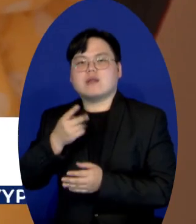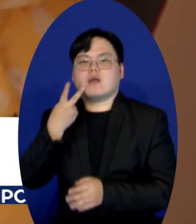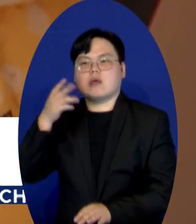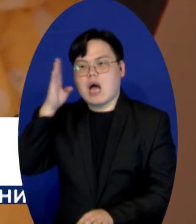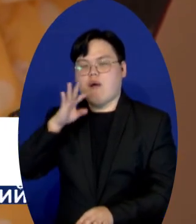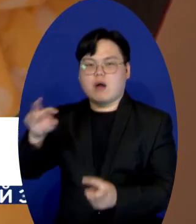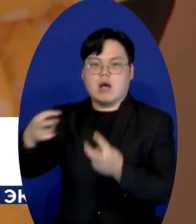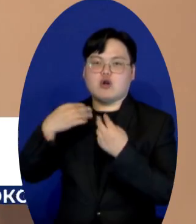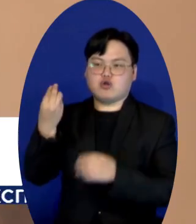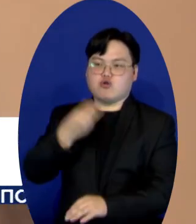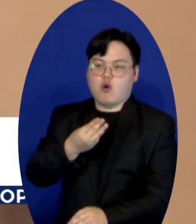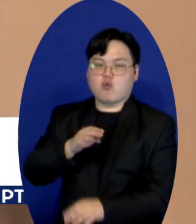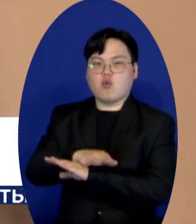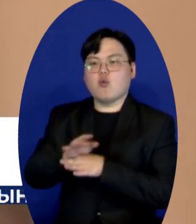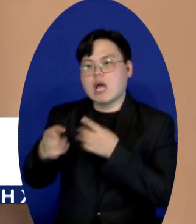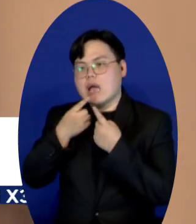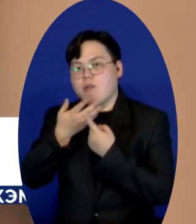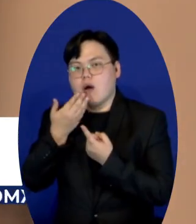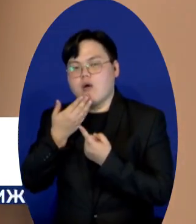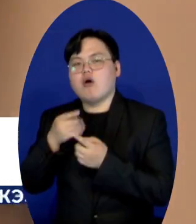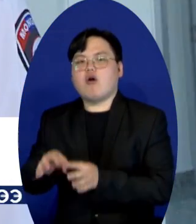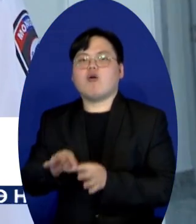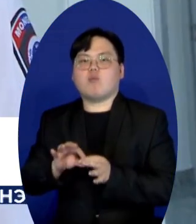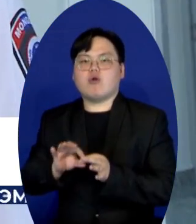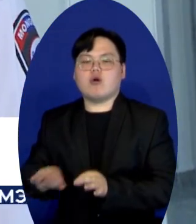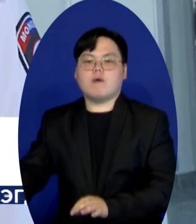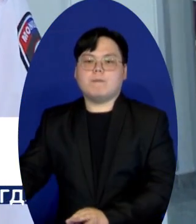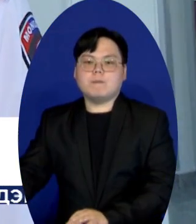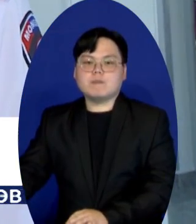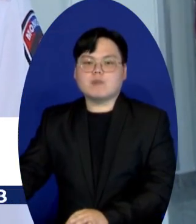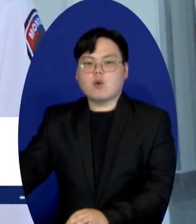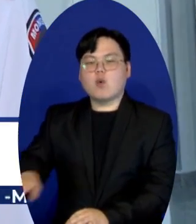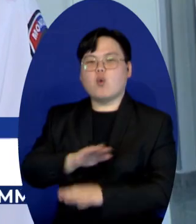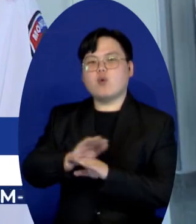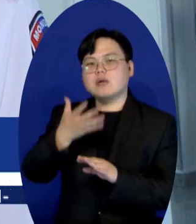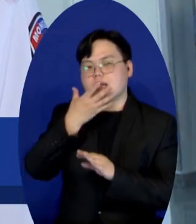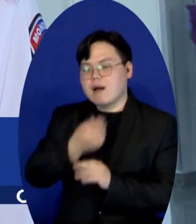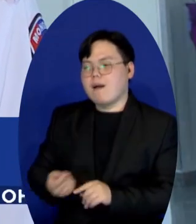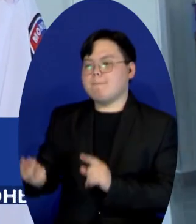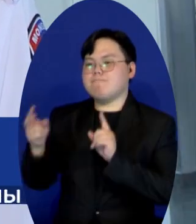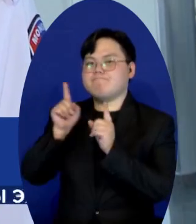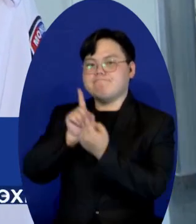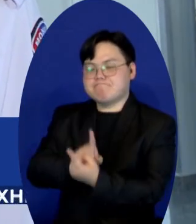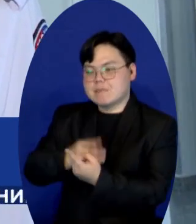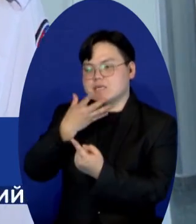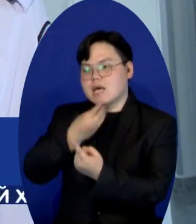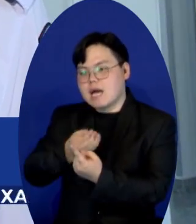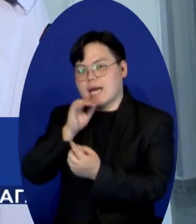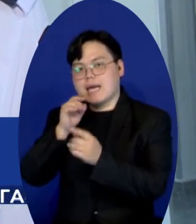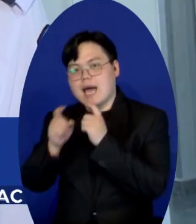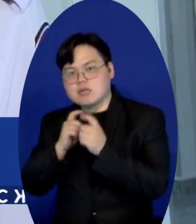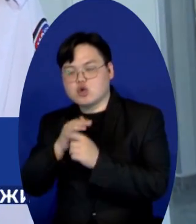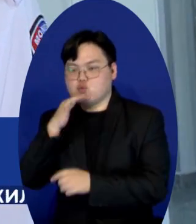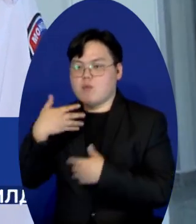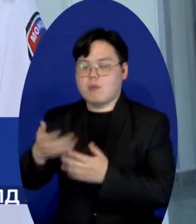хараа нэлцэл хүүхдтэйгээ ярилцдаггүй байдлаас үүдэлтэй байдаг байна. Тэгм яг хүүхдтэйгээ ингээс ярилцаад хүүхдтэй бас маш сайн зөвлөгөө өгж явах хэрэгтэй.